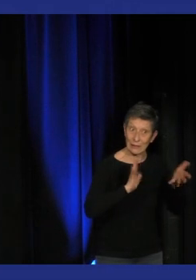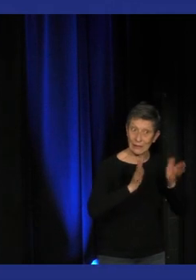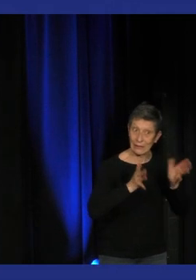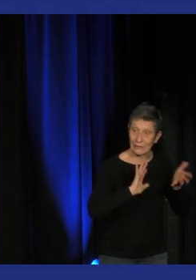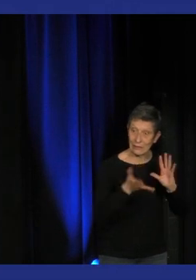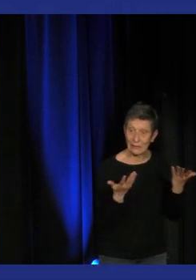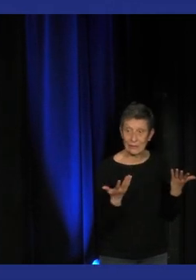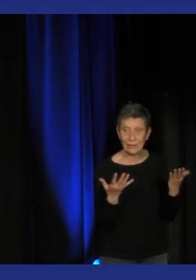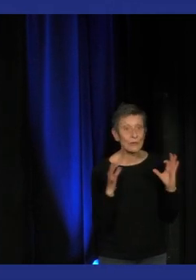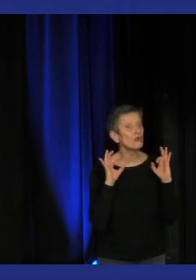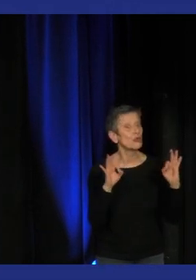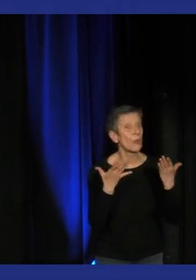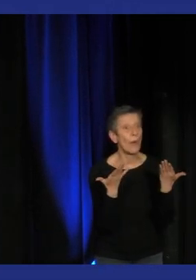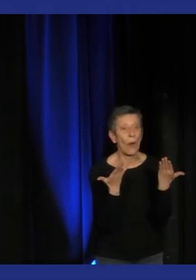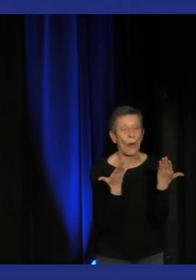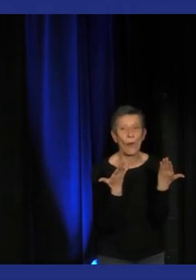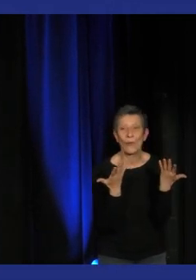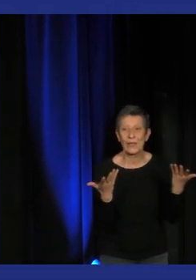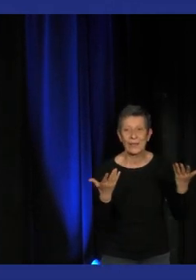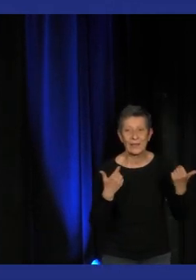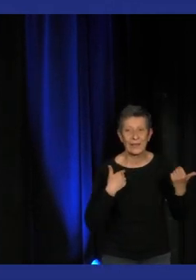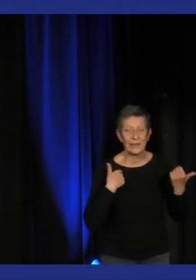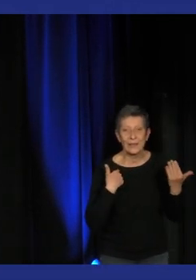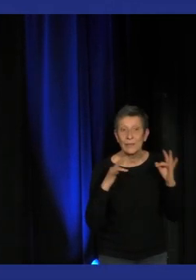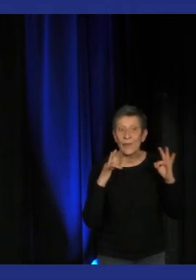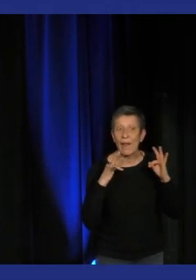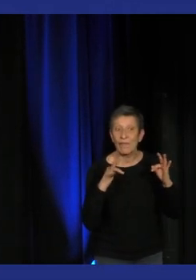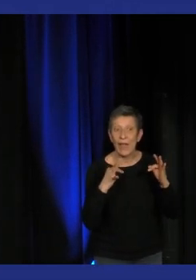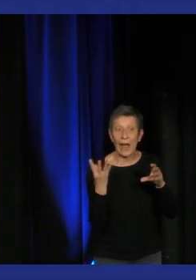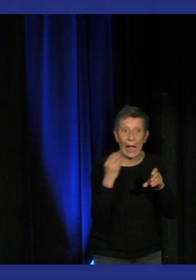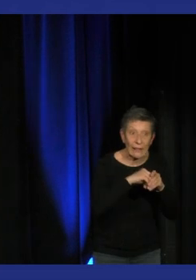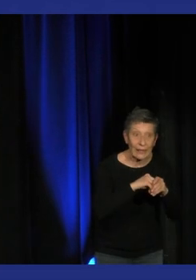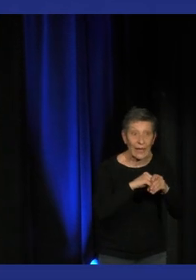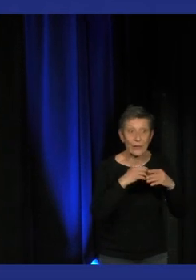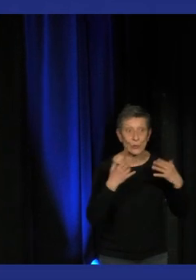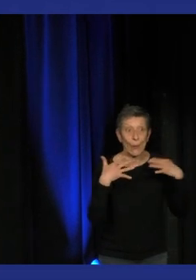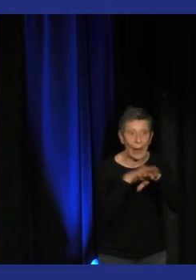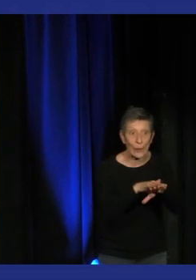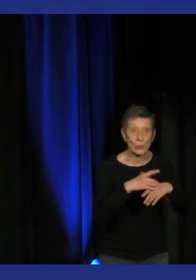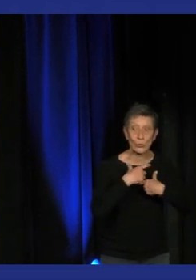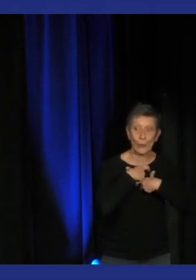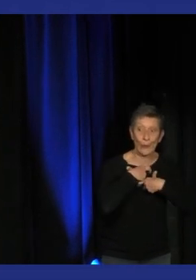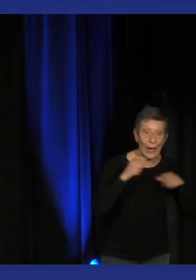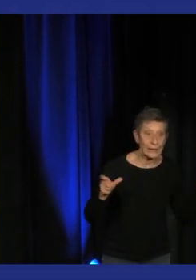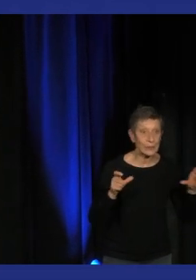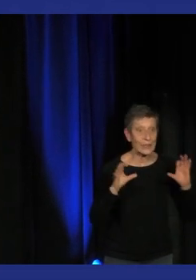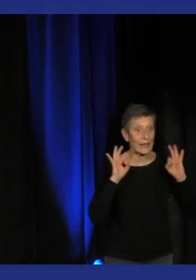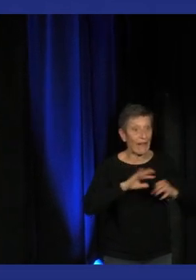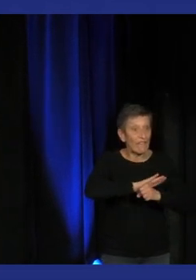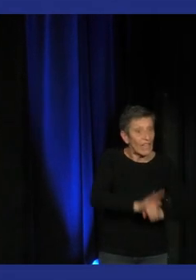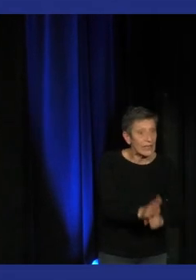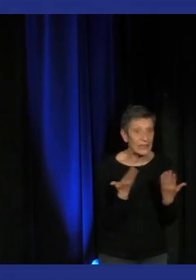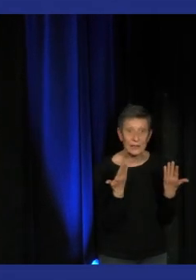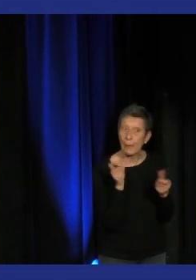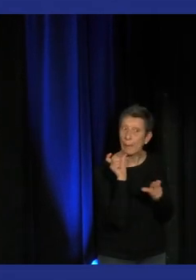évolutions sémantiques, justement, sur les notions d'intégration, d'inclusion, d'accessibilité, de validisme, comment